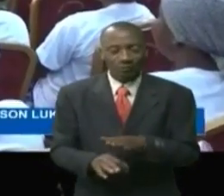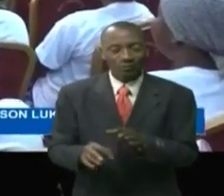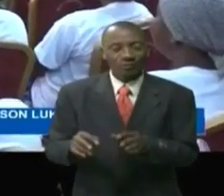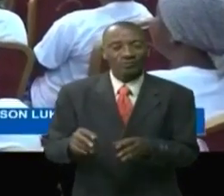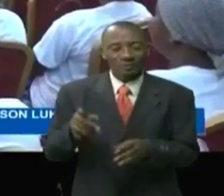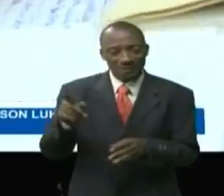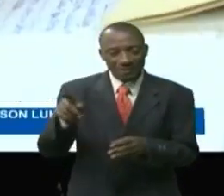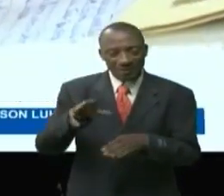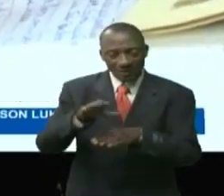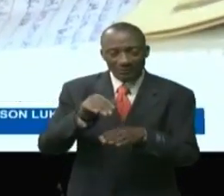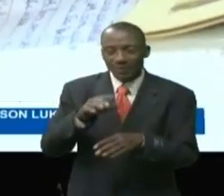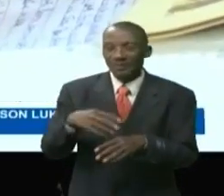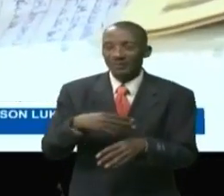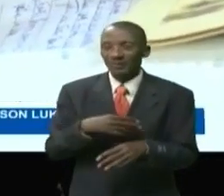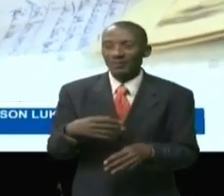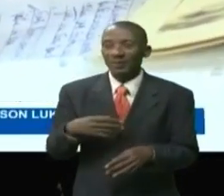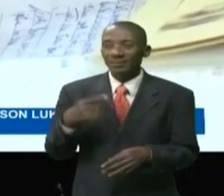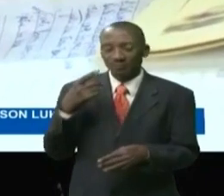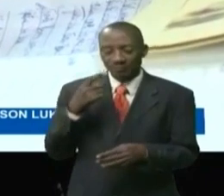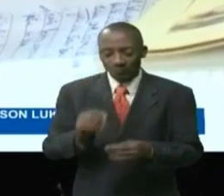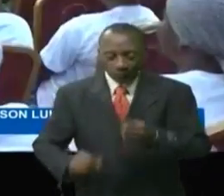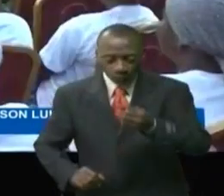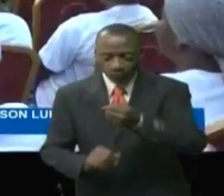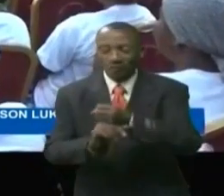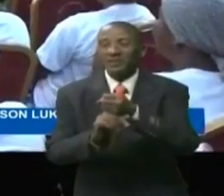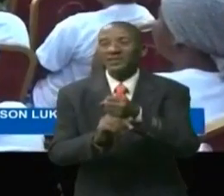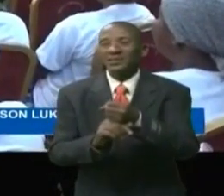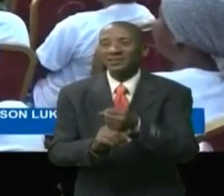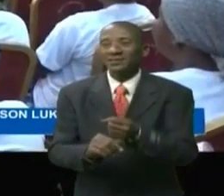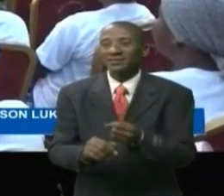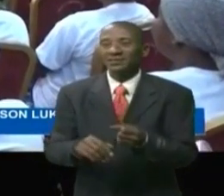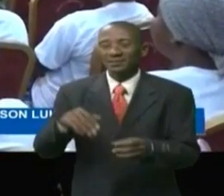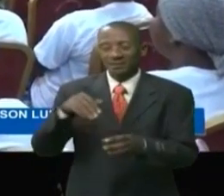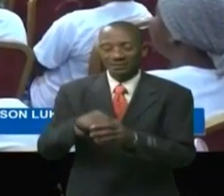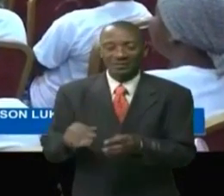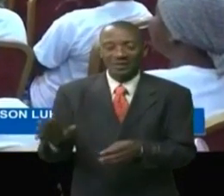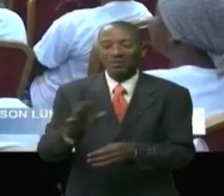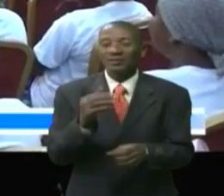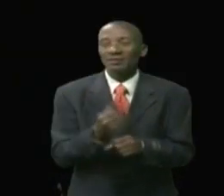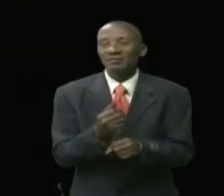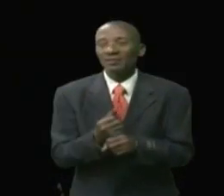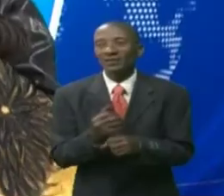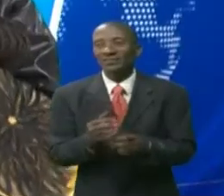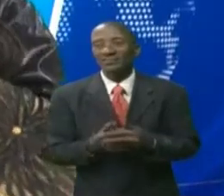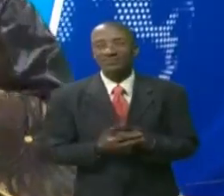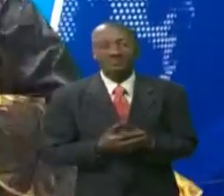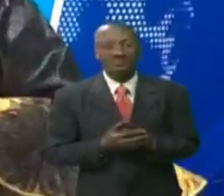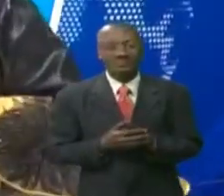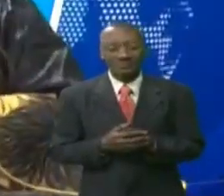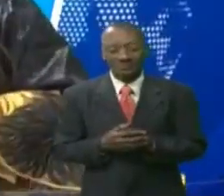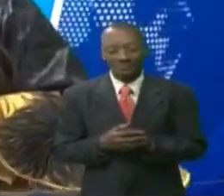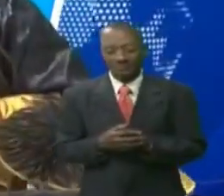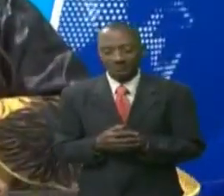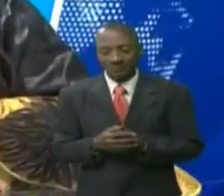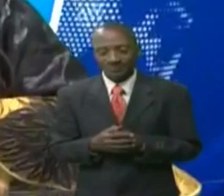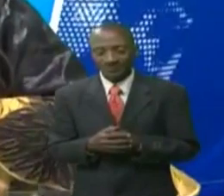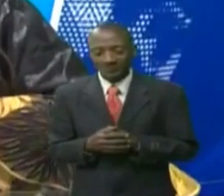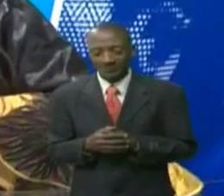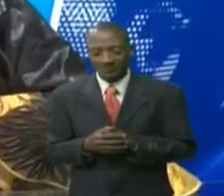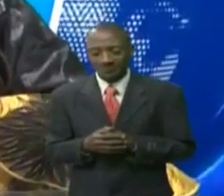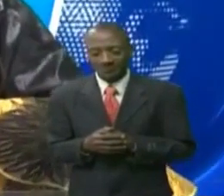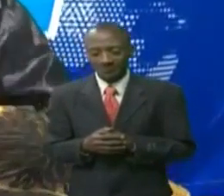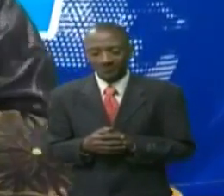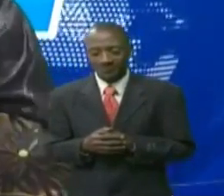l'avant-plan sur le champ de la défense et la promotion de droit des femmes la Commission de